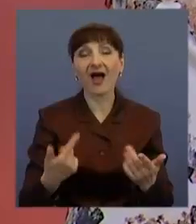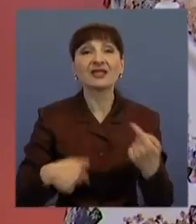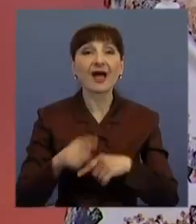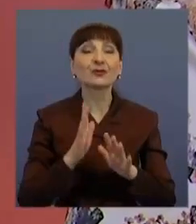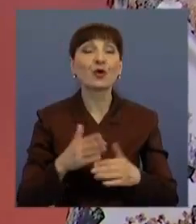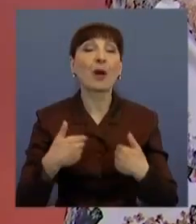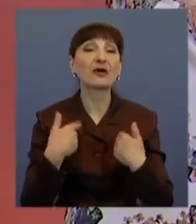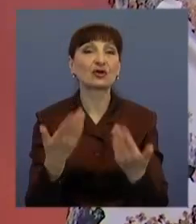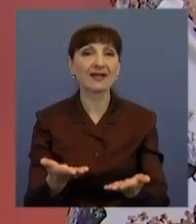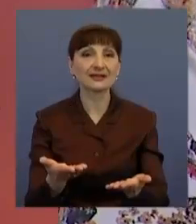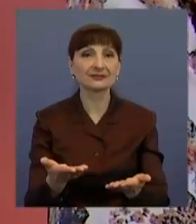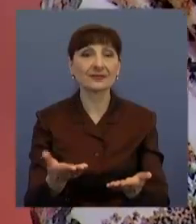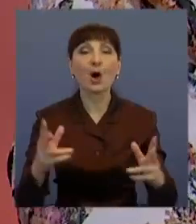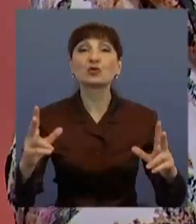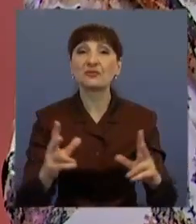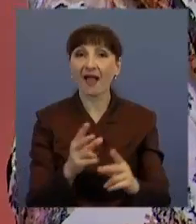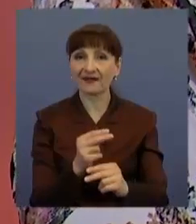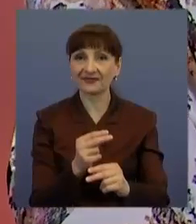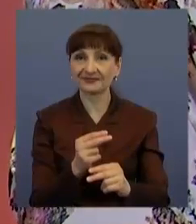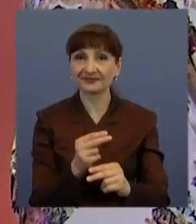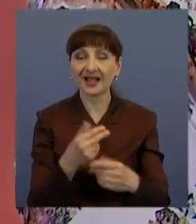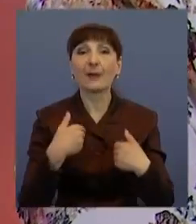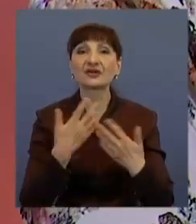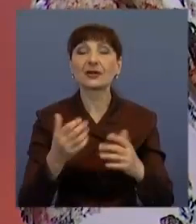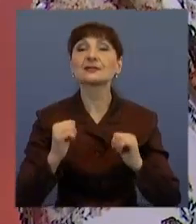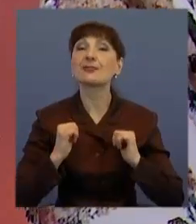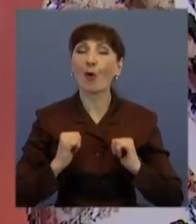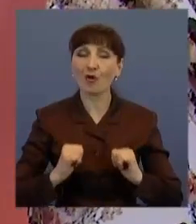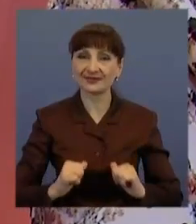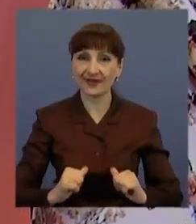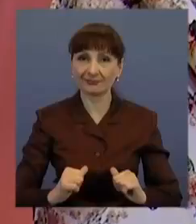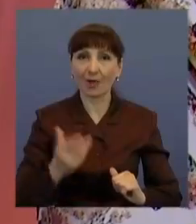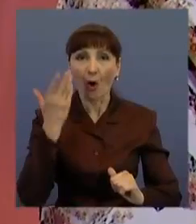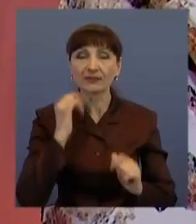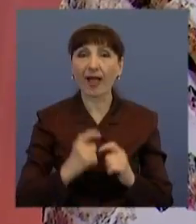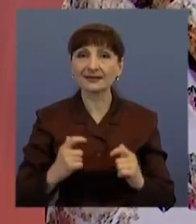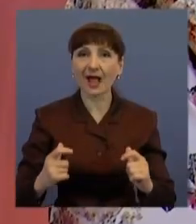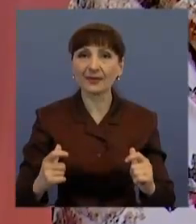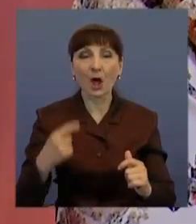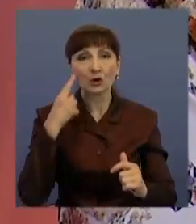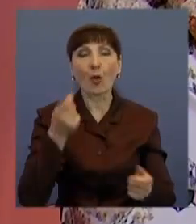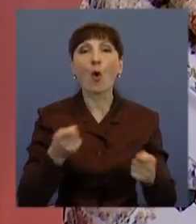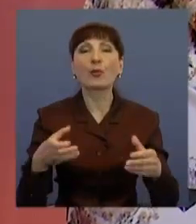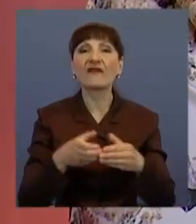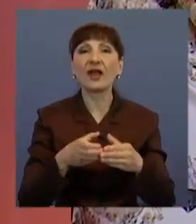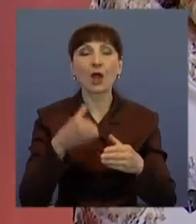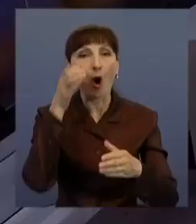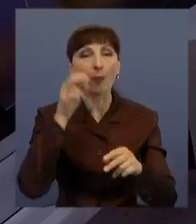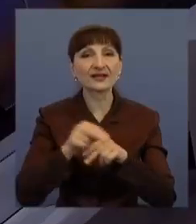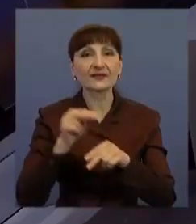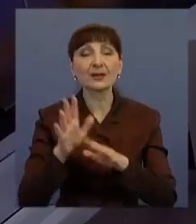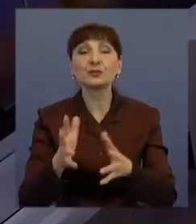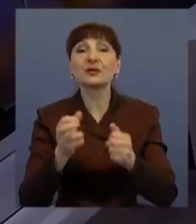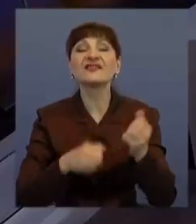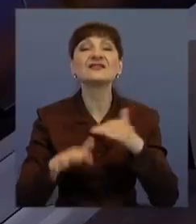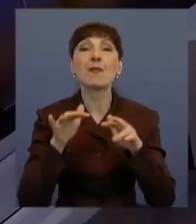только пожелать успехов, пожелать спокойствия. Я думаю, что управление образования примет все меры,